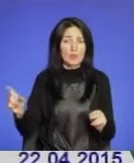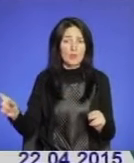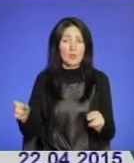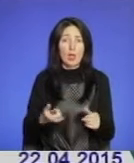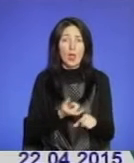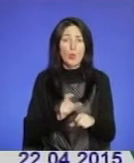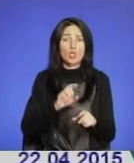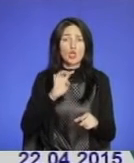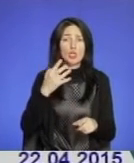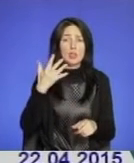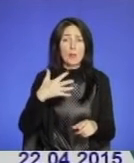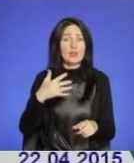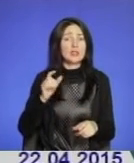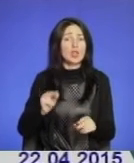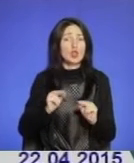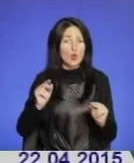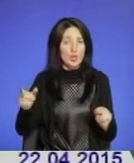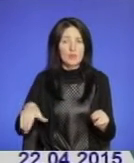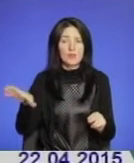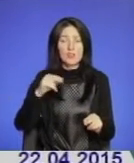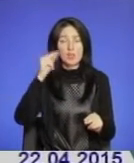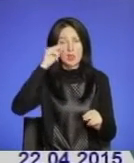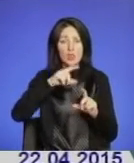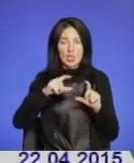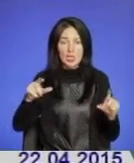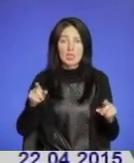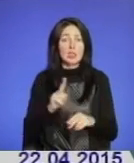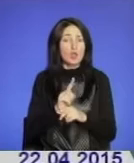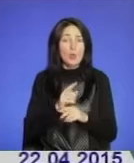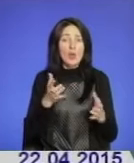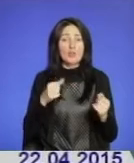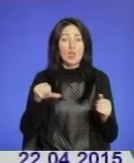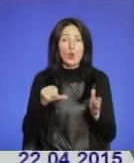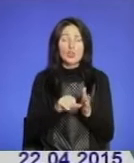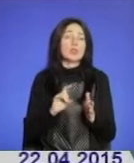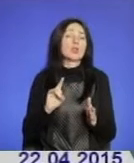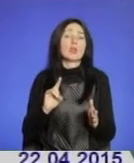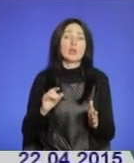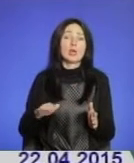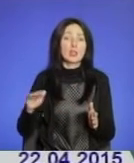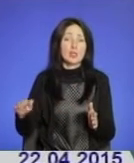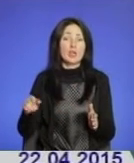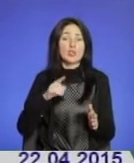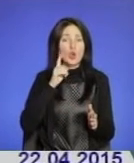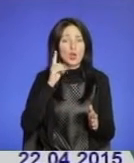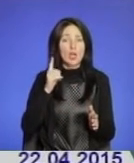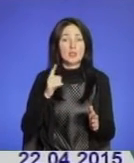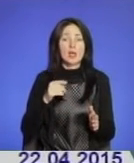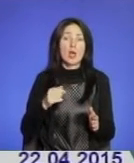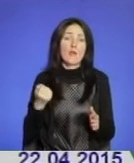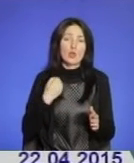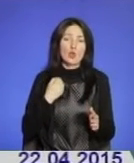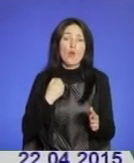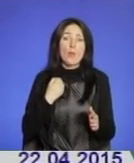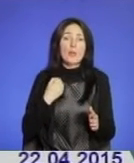Понад 450 школярів з усіх загальноосвітніх навчальних закладів Тернополя взяли участь у дитячо-юнацькій військово-патріотичній грі «Сокіл Джура».